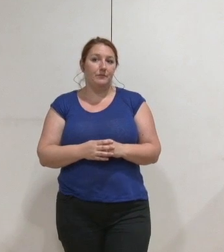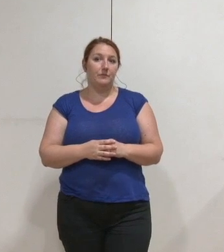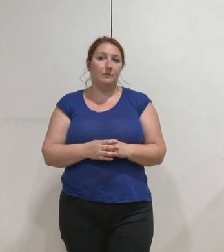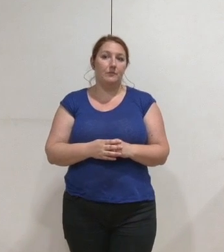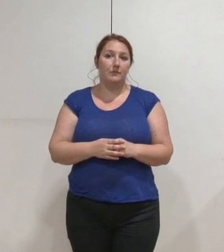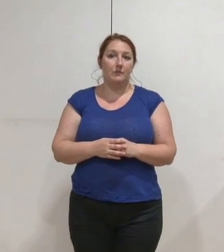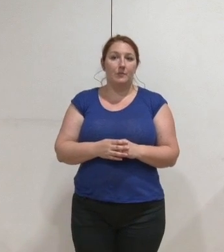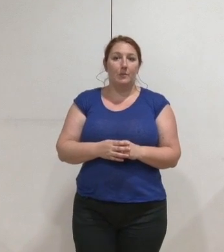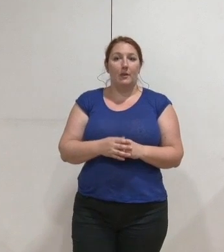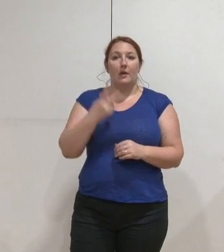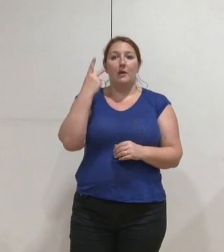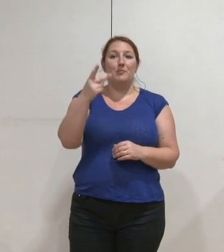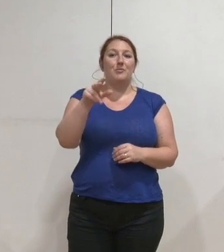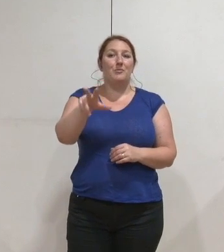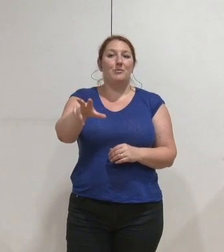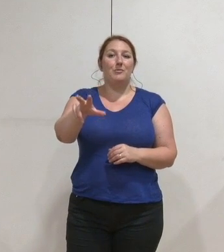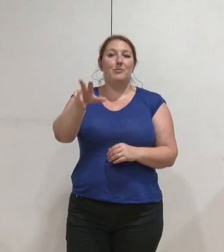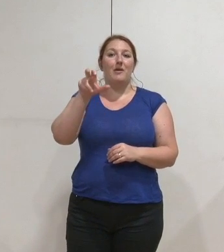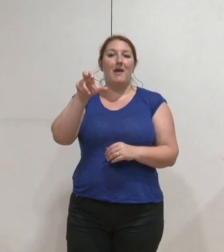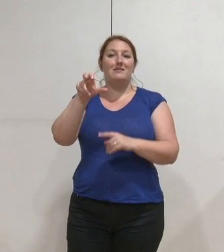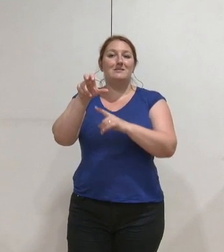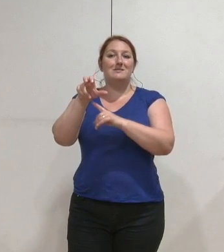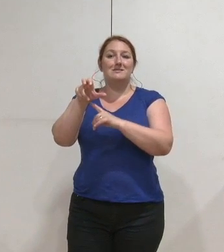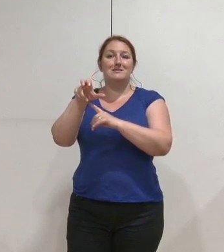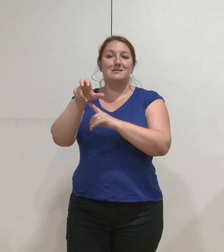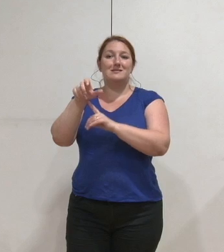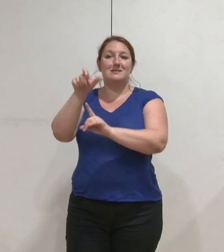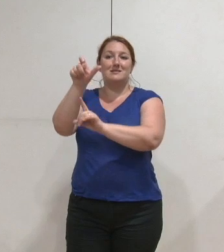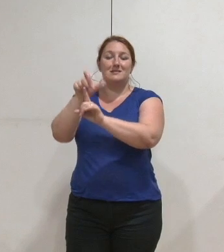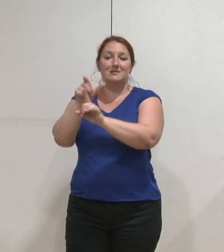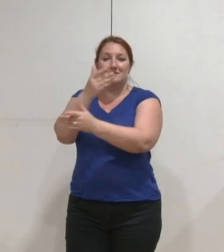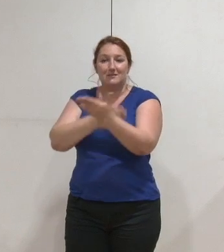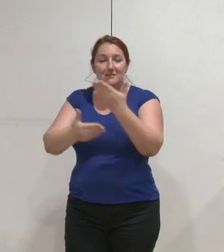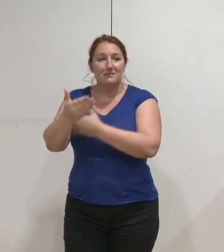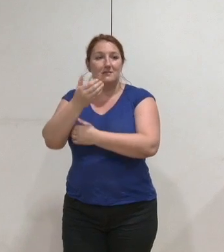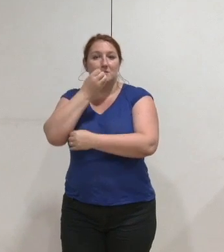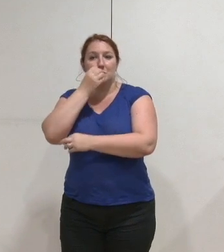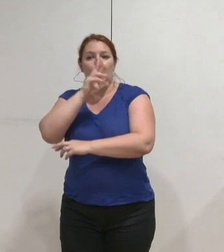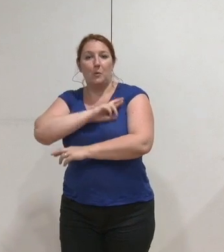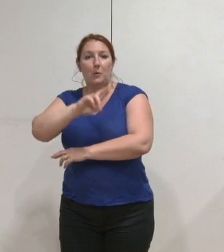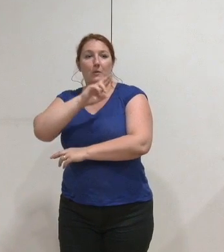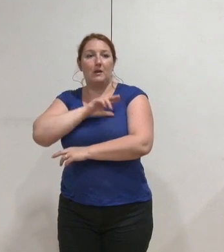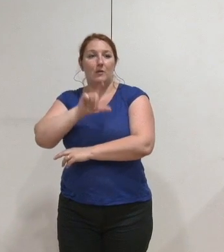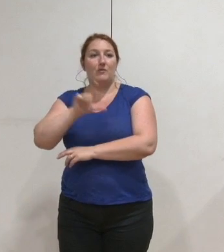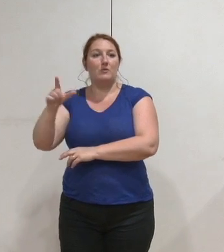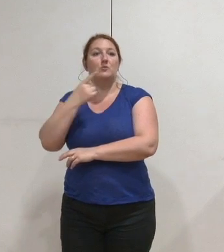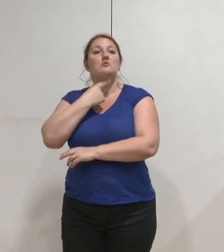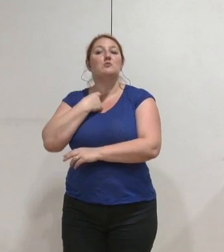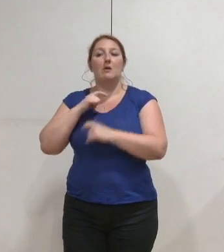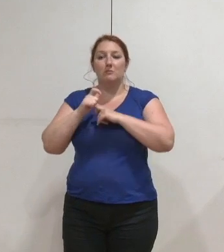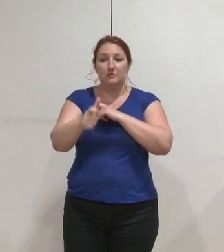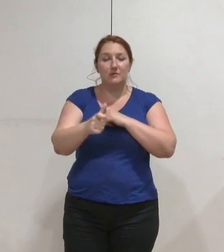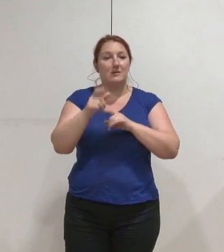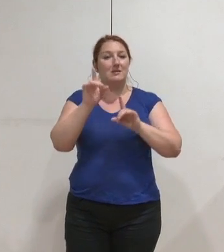bonne retraite à son prédécesseur à la fois au sein de ce conseil municipal le 22 juin puis à l'issue d'une cérémonie dans le salon